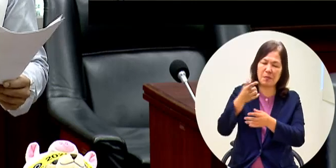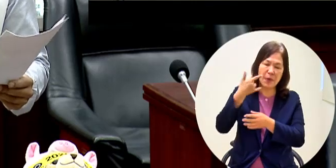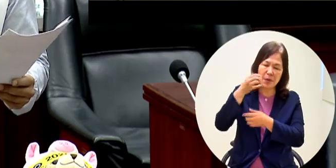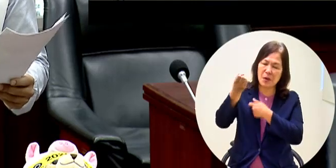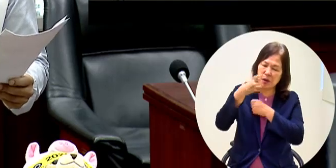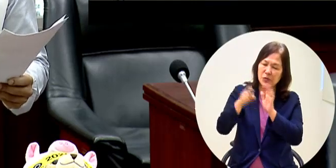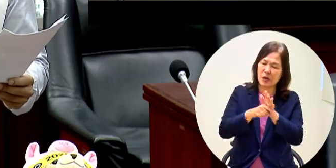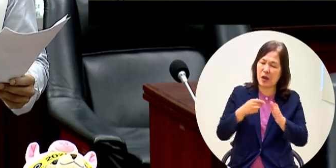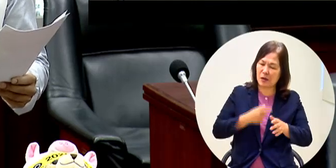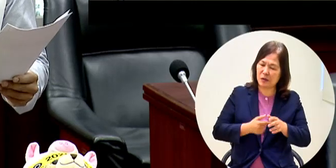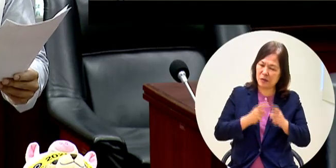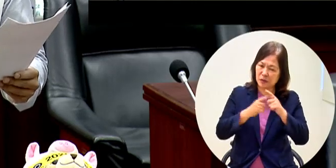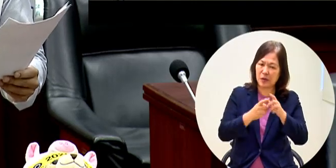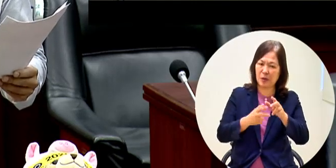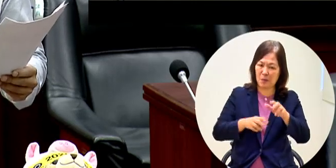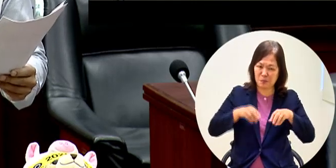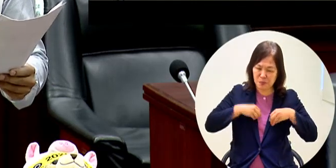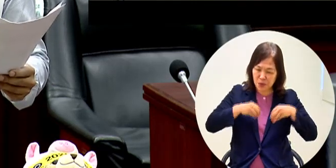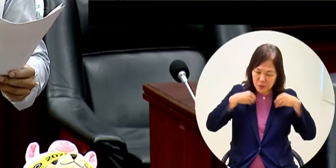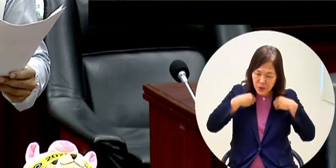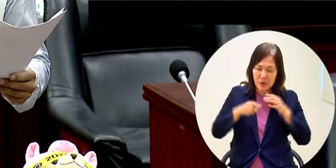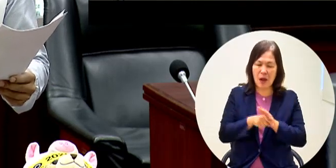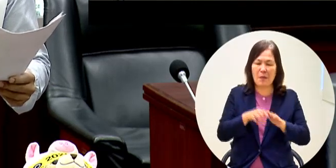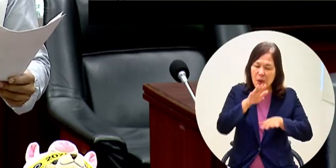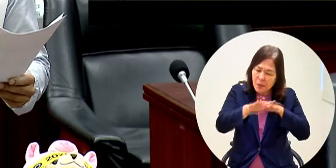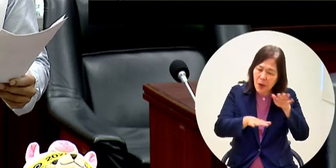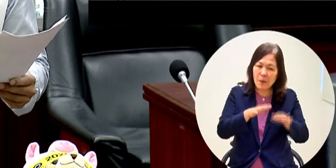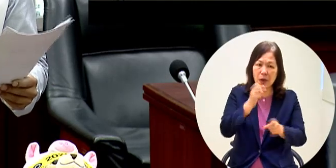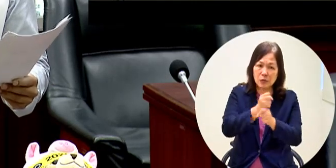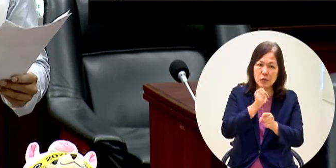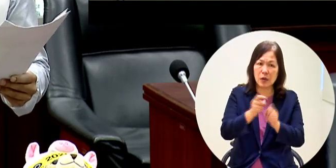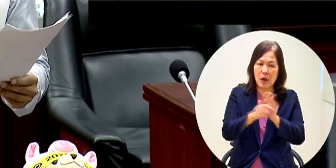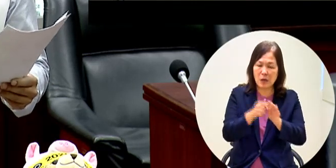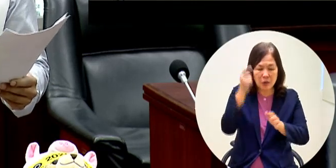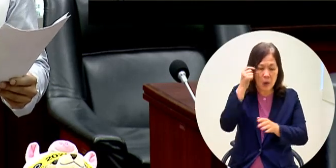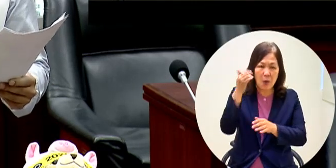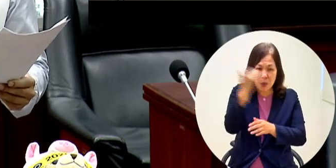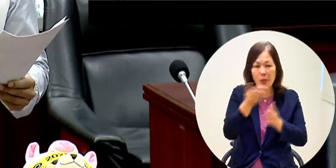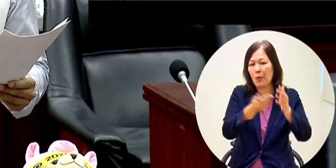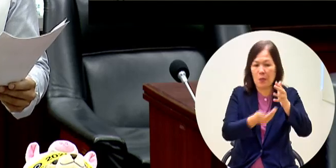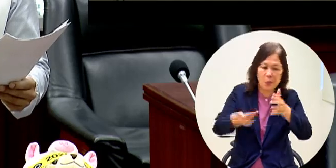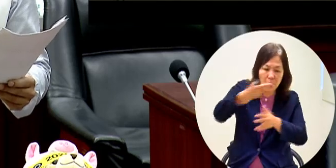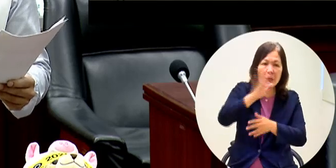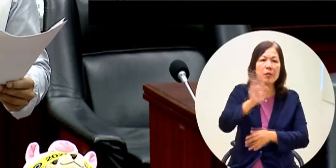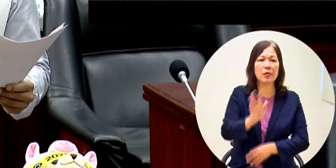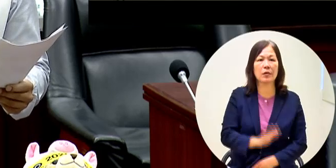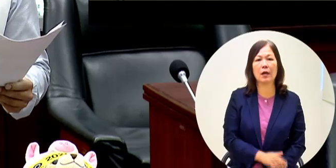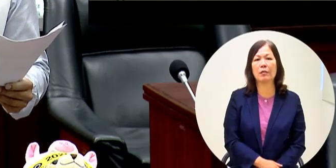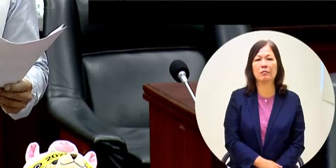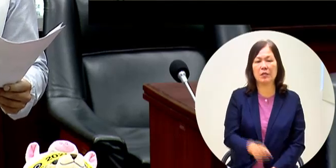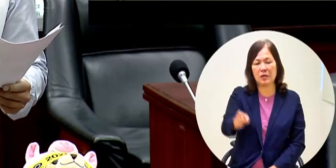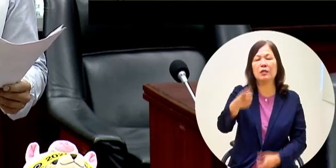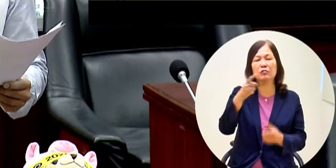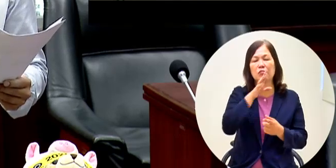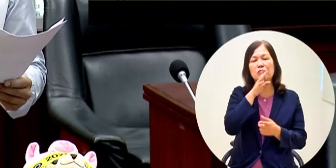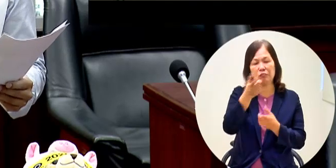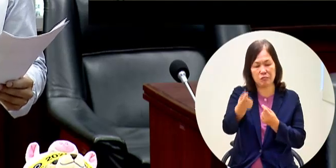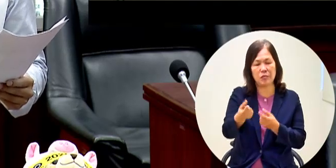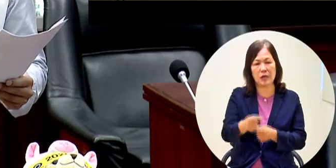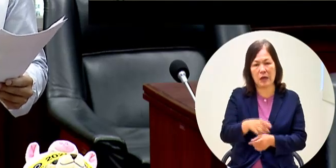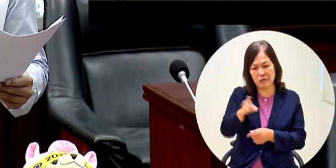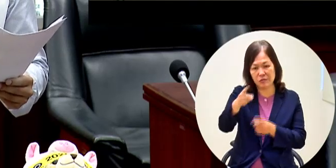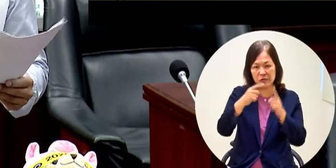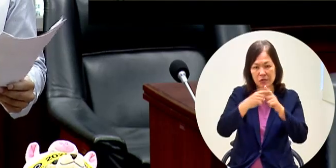脚印，唔通想要一步登天。市长，你就是想要一步登天啊？什么意